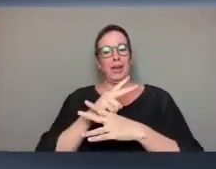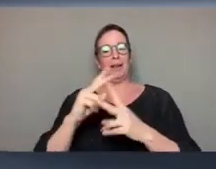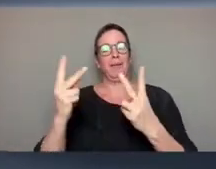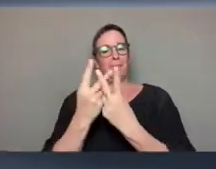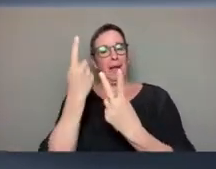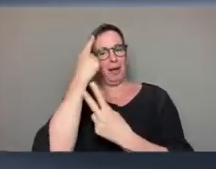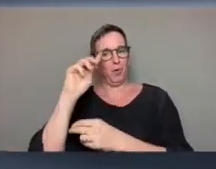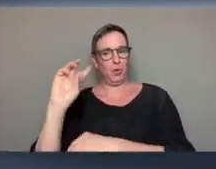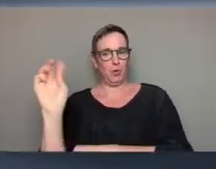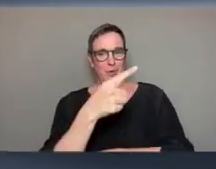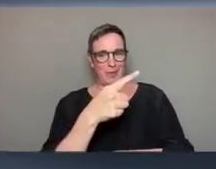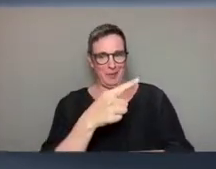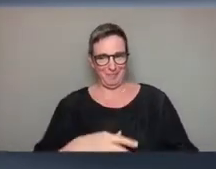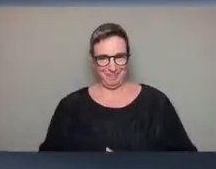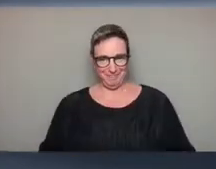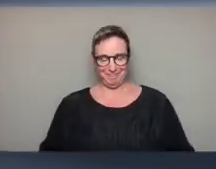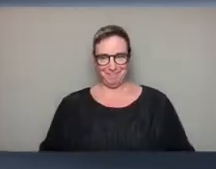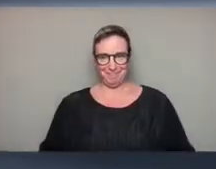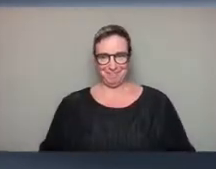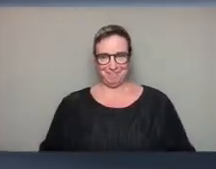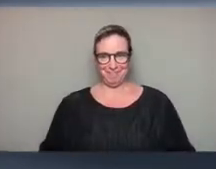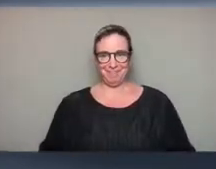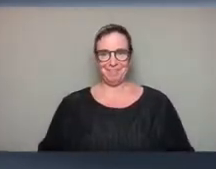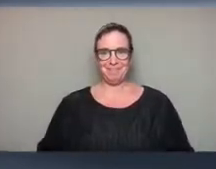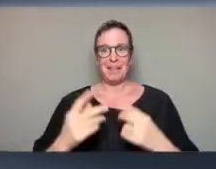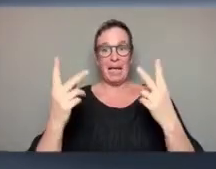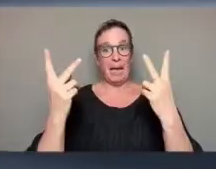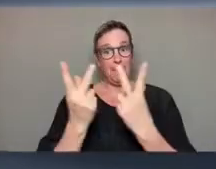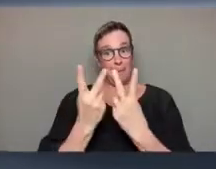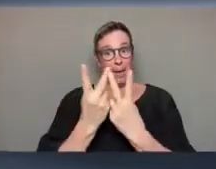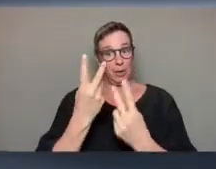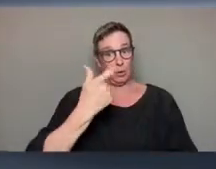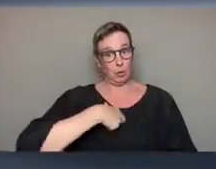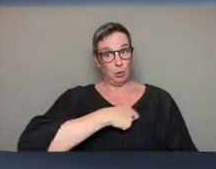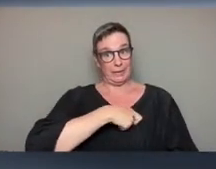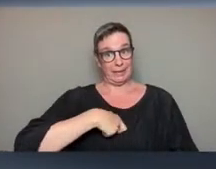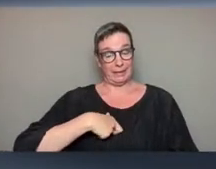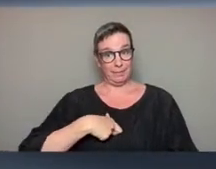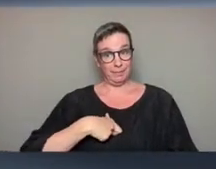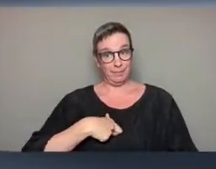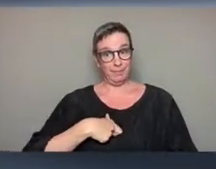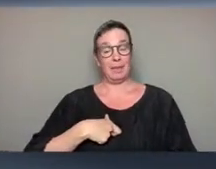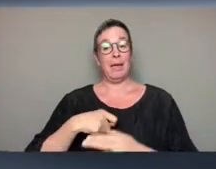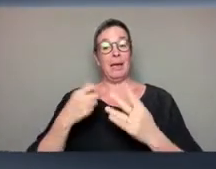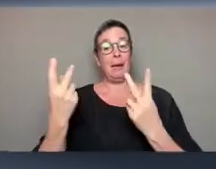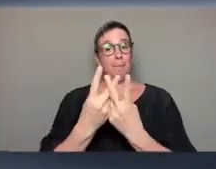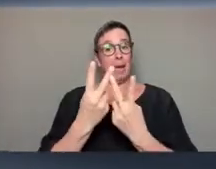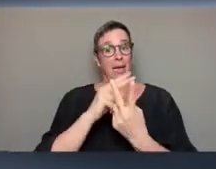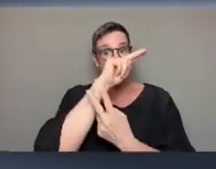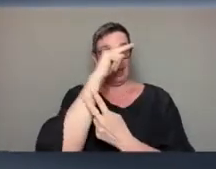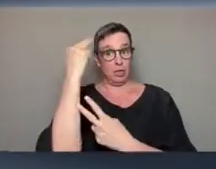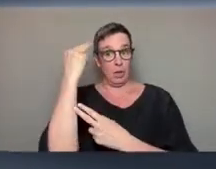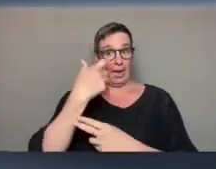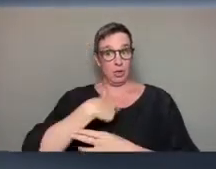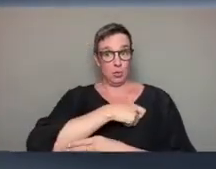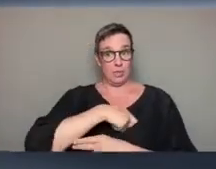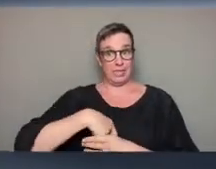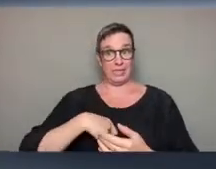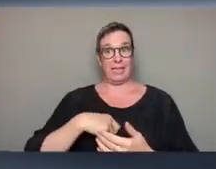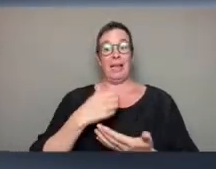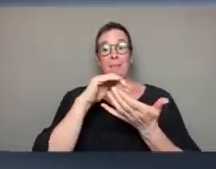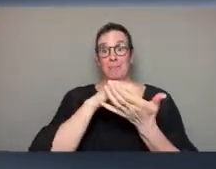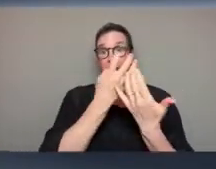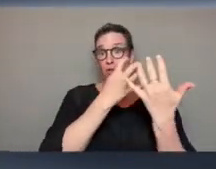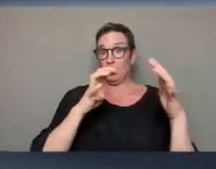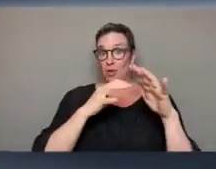Les parcs suisses. Tout d'abord, il y a le parc national suisse qui a été fondé en 1914